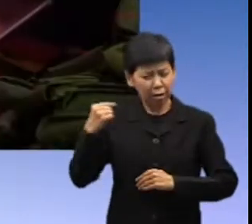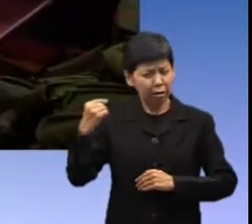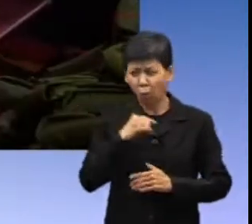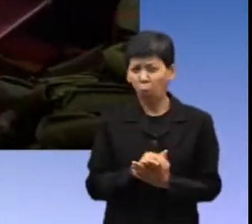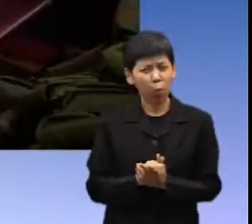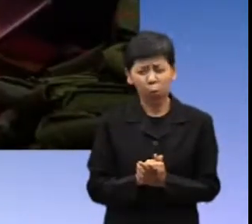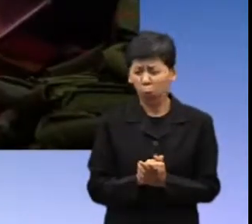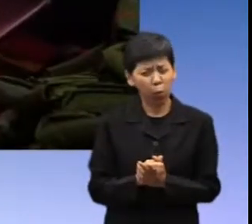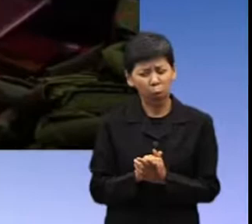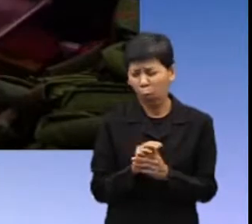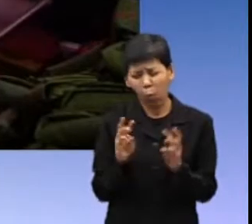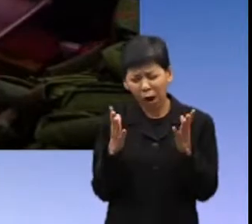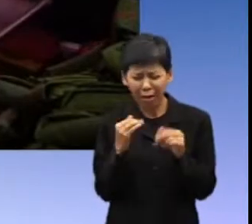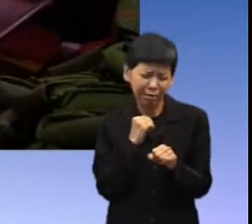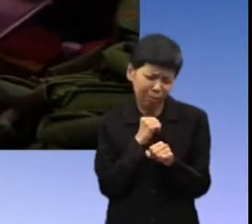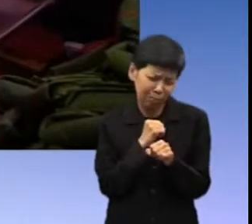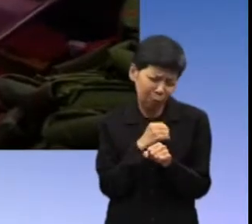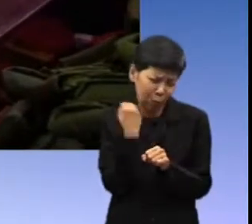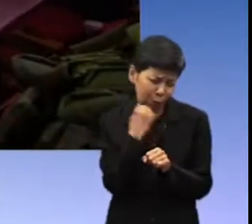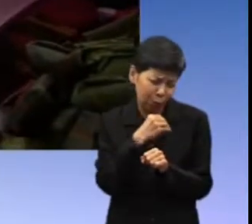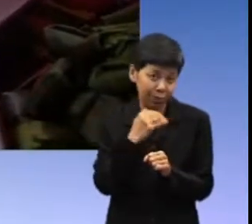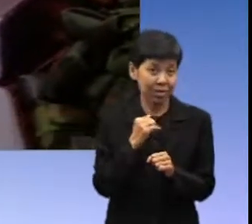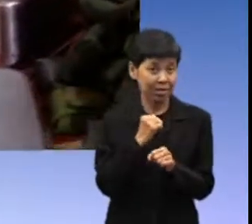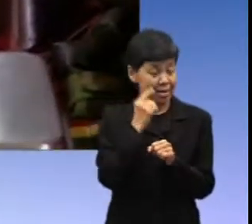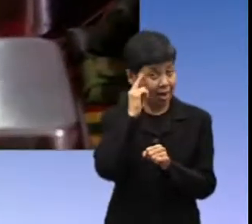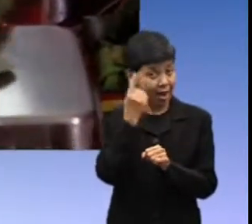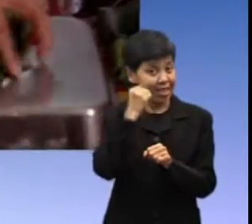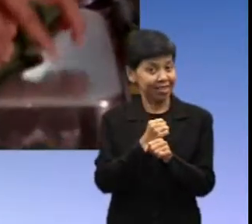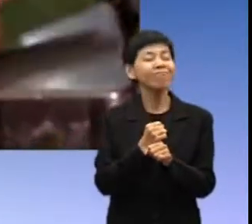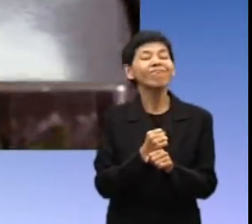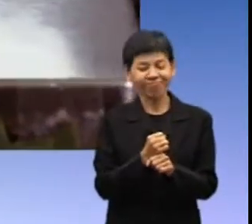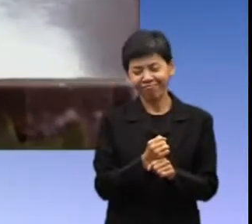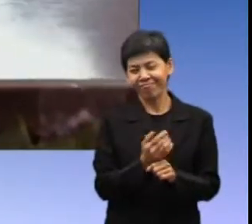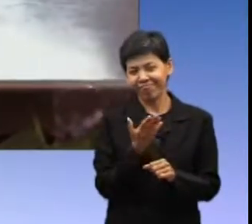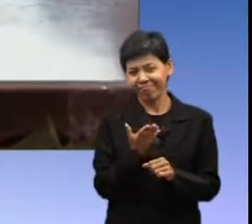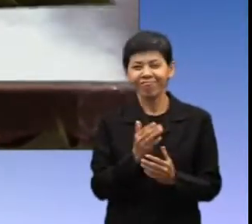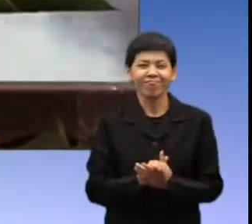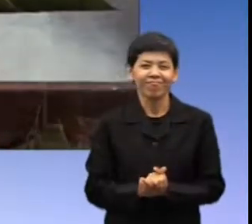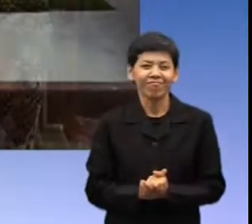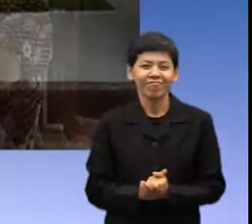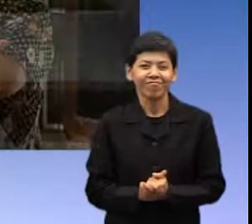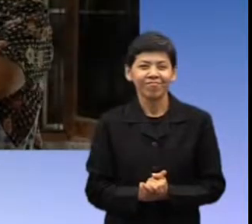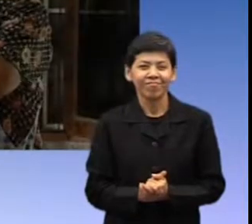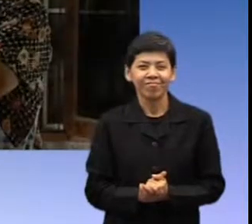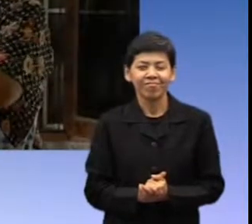ได้ว่าแทบไม่มีวันว่างเลยทีเดียวแต่ถ้าต้นตำรับก็ต้องคนนี้แหละครับ